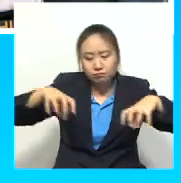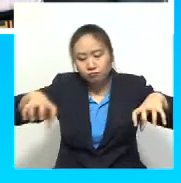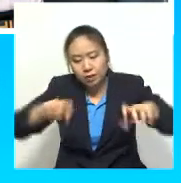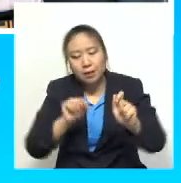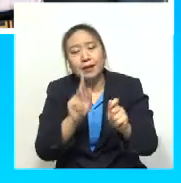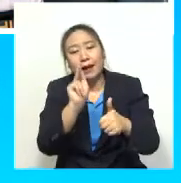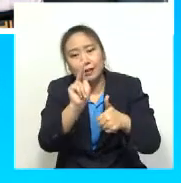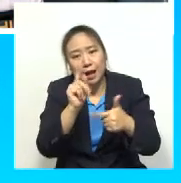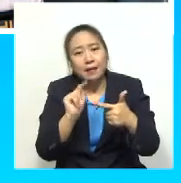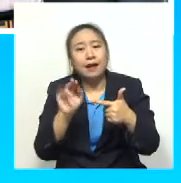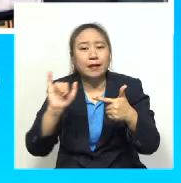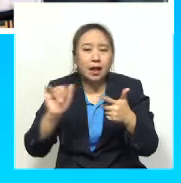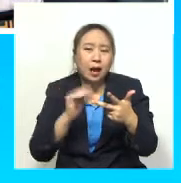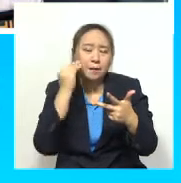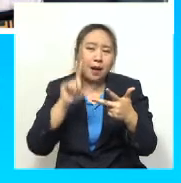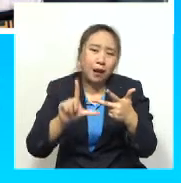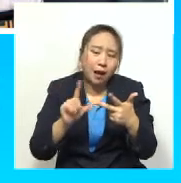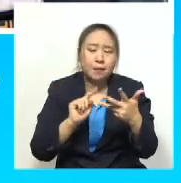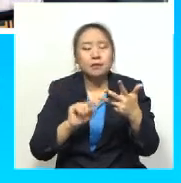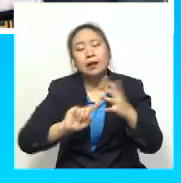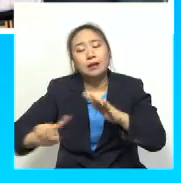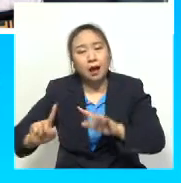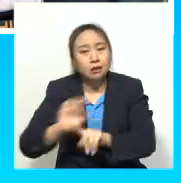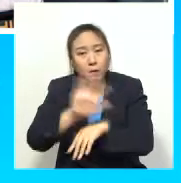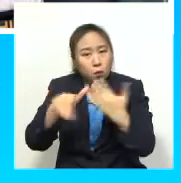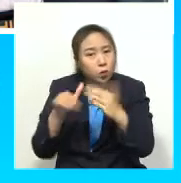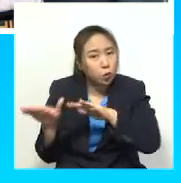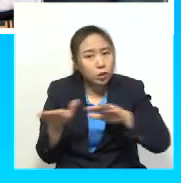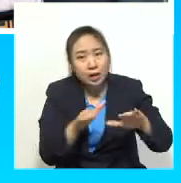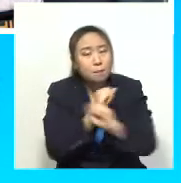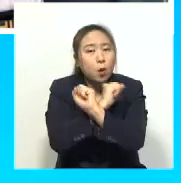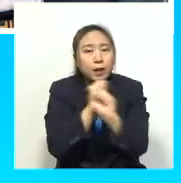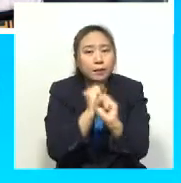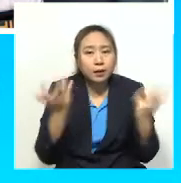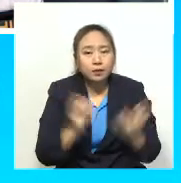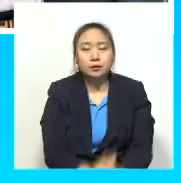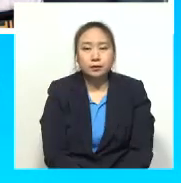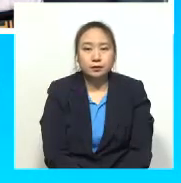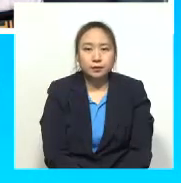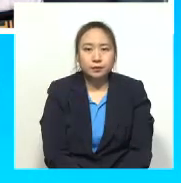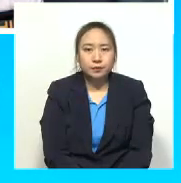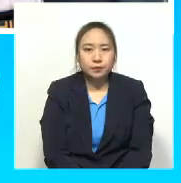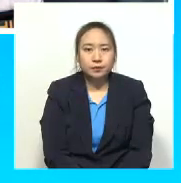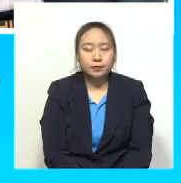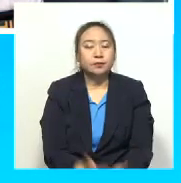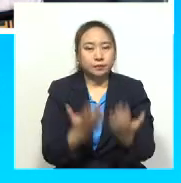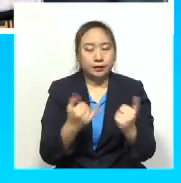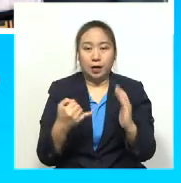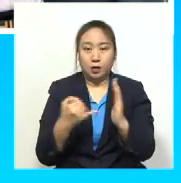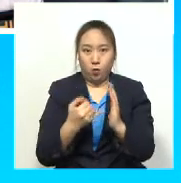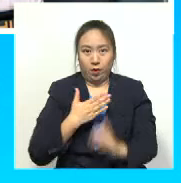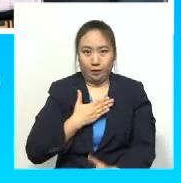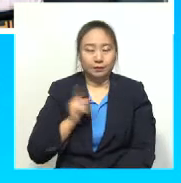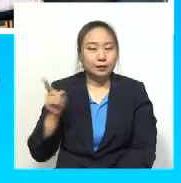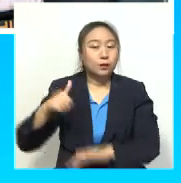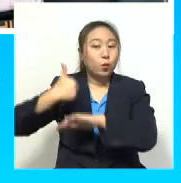กระจานท่ายางบ้านลาดเมืองบ้านแหลมต่างๆควรจะเตรียมตัวรับมือยังไงบ้างอะคะ อย่างนี้ครับทางจังหวัดเองโดยท่านผู้ว่าได้ประ